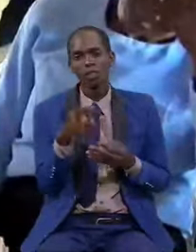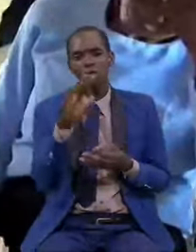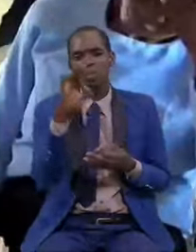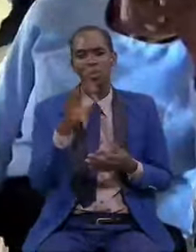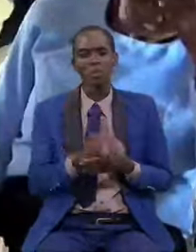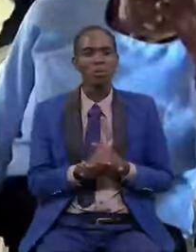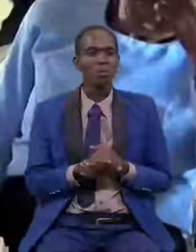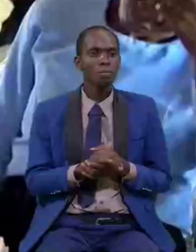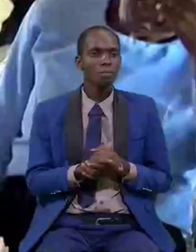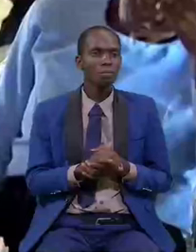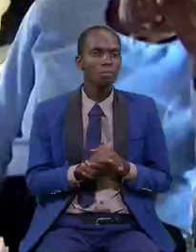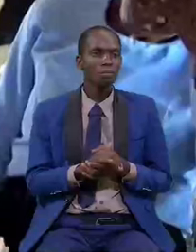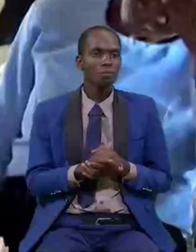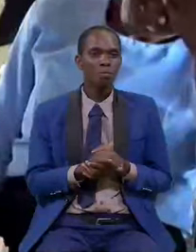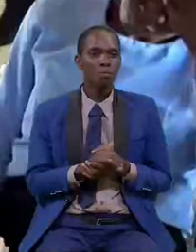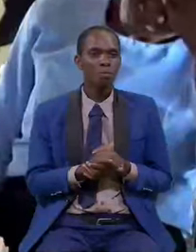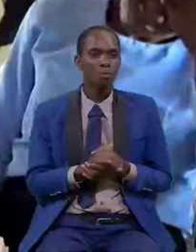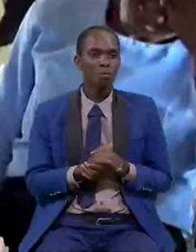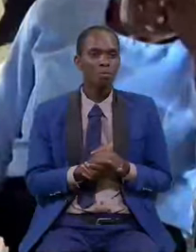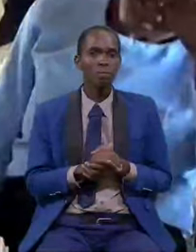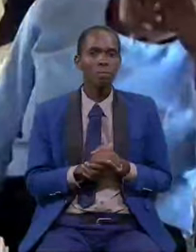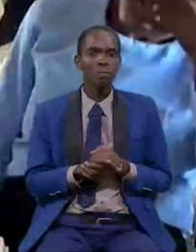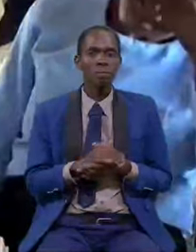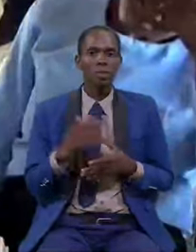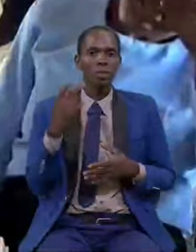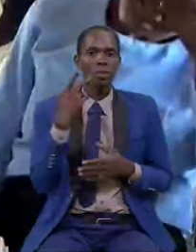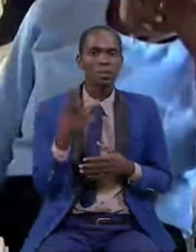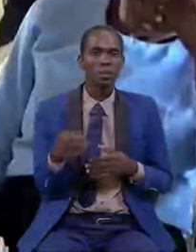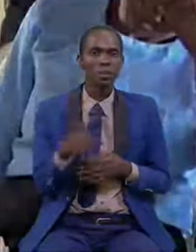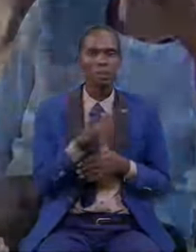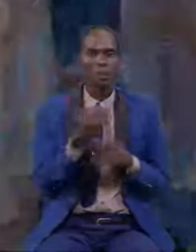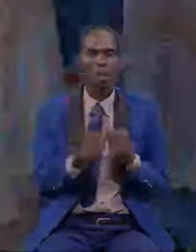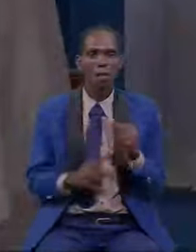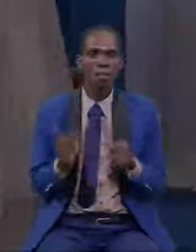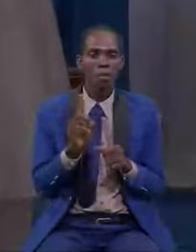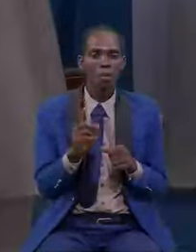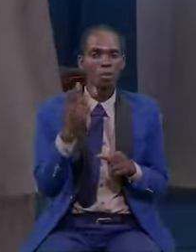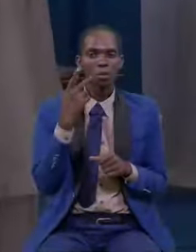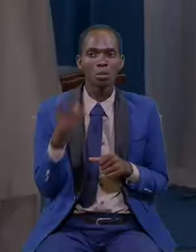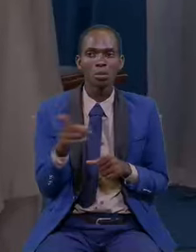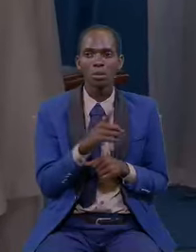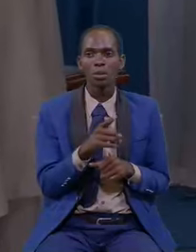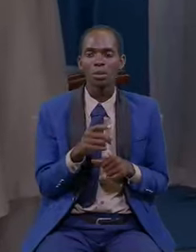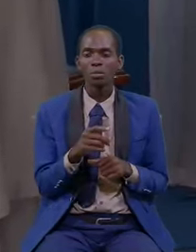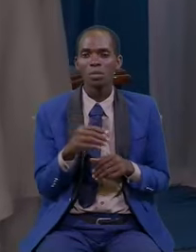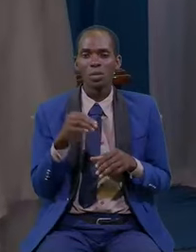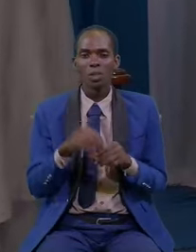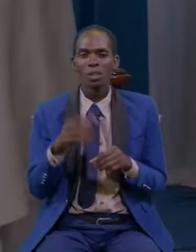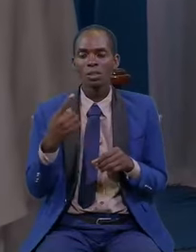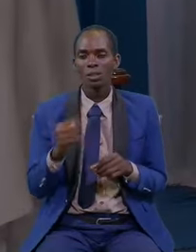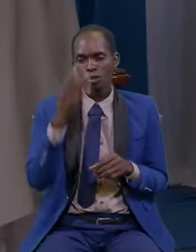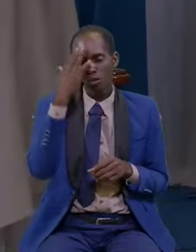vous le voyez dans la forêt, vous le voyez dans les airs, vous le voyez partout, vous le voyez